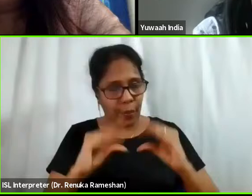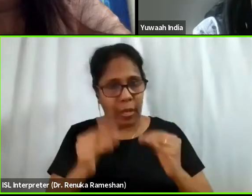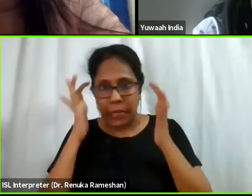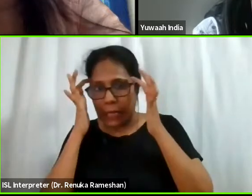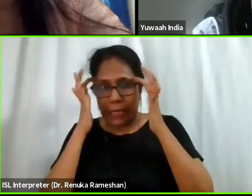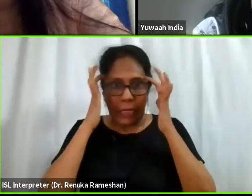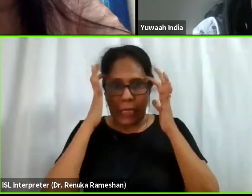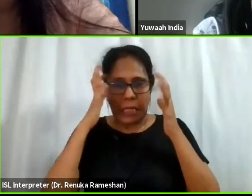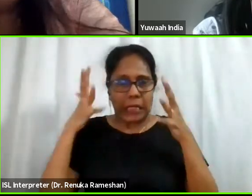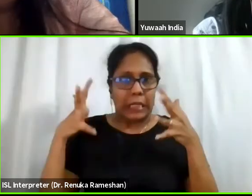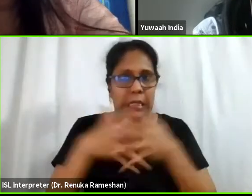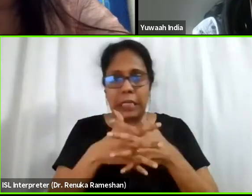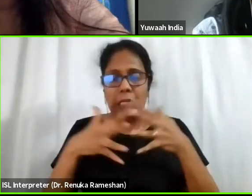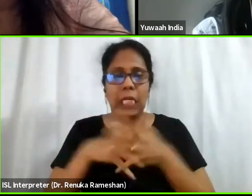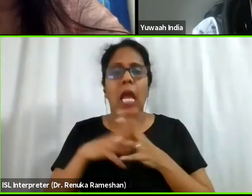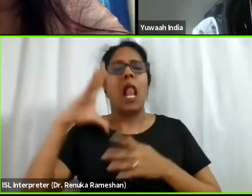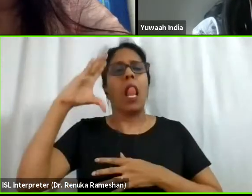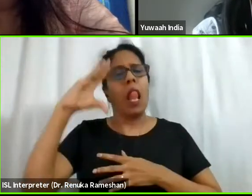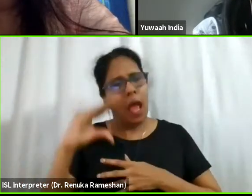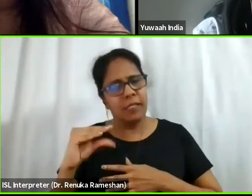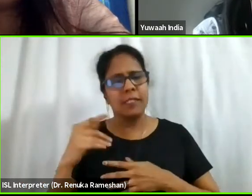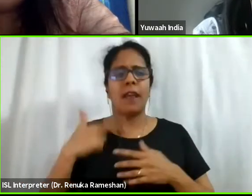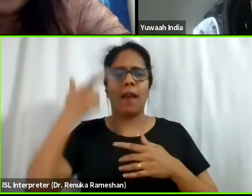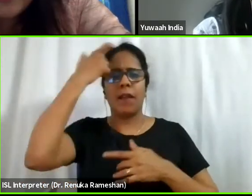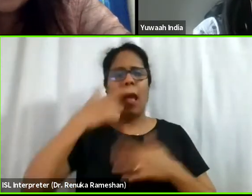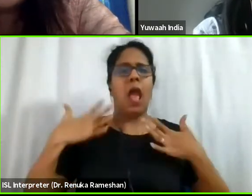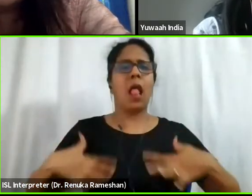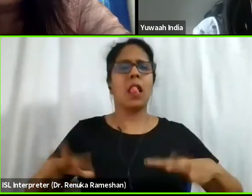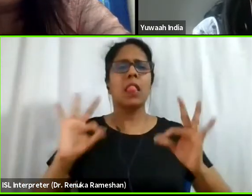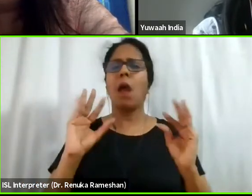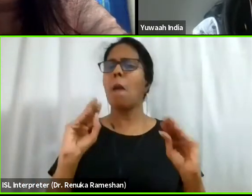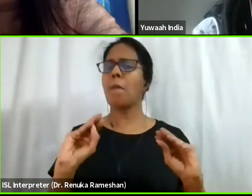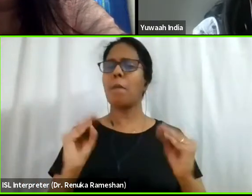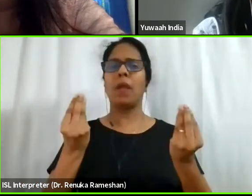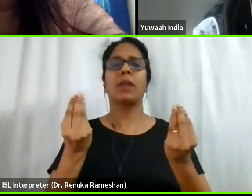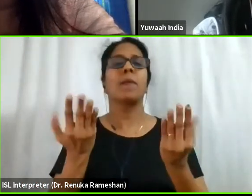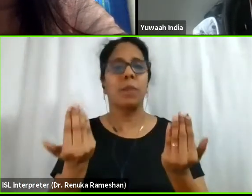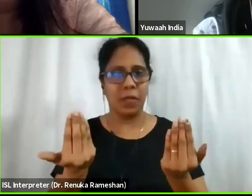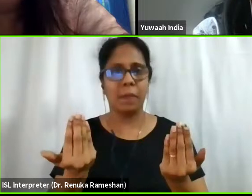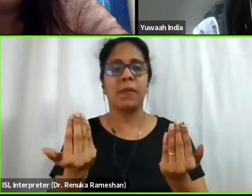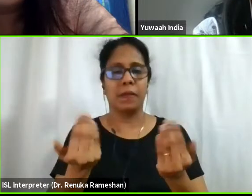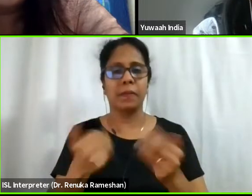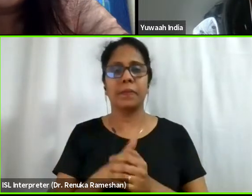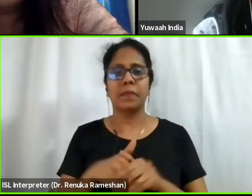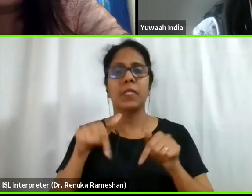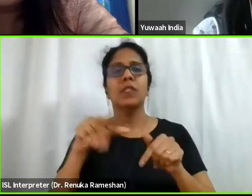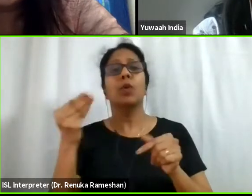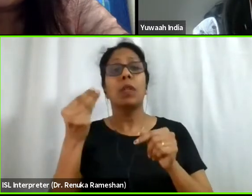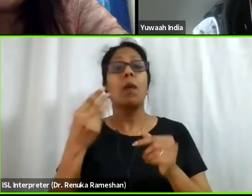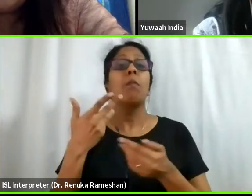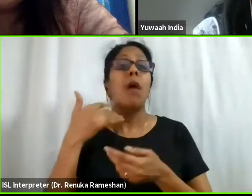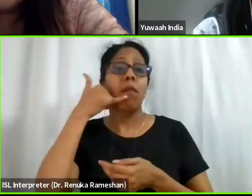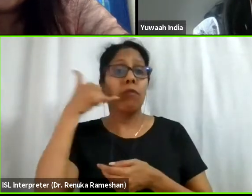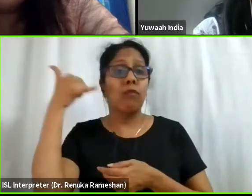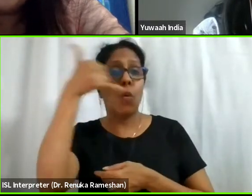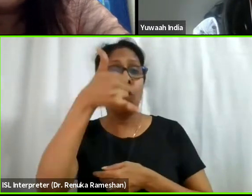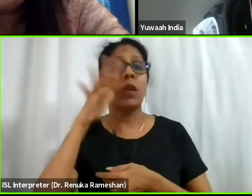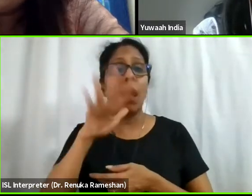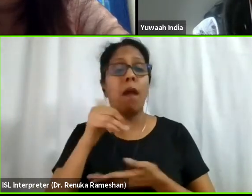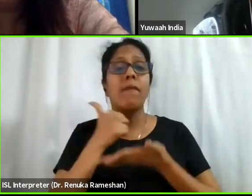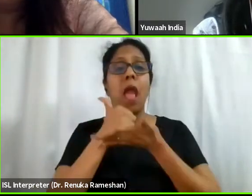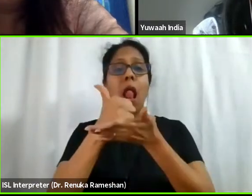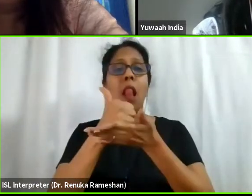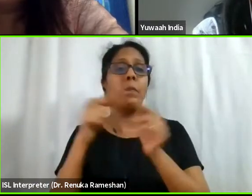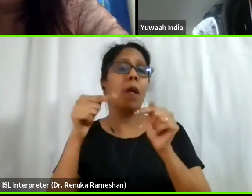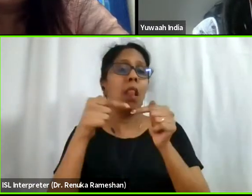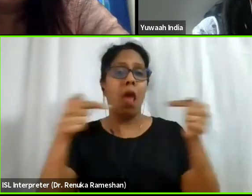होगी, आपको उतना ही बेटर लगेगा। आप ये भी कर सकते हो कि देयर आर सम हेल्पलाइंस जो गवर्नमेंट ने